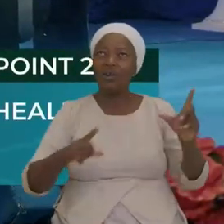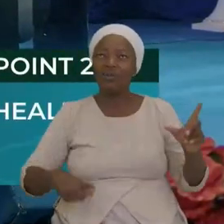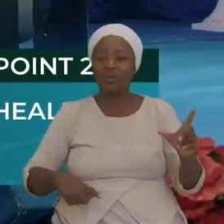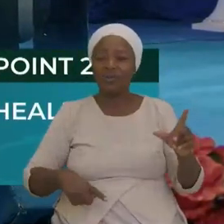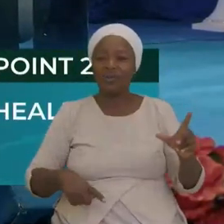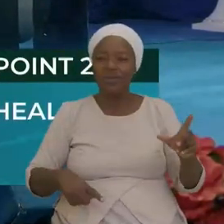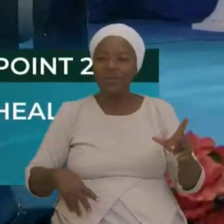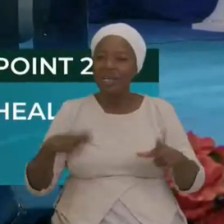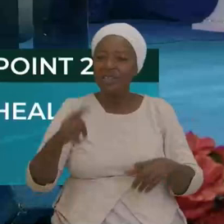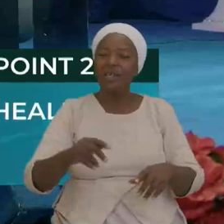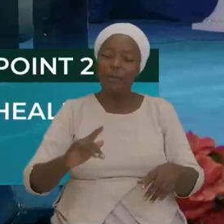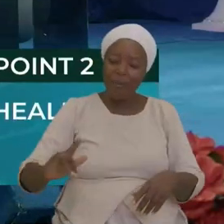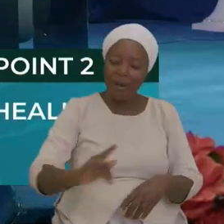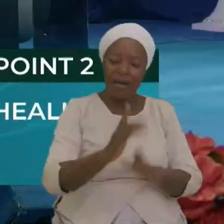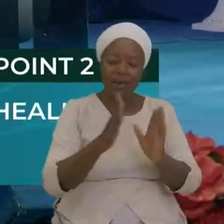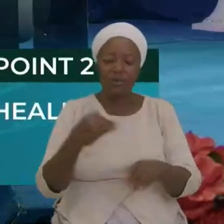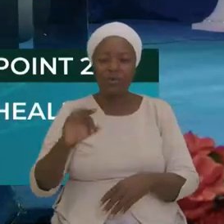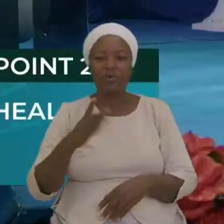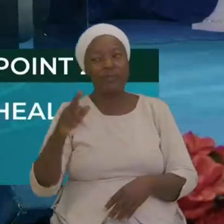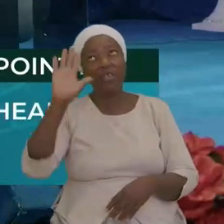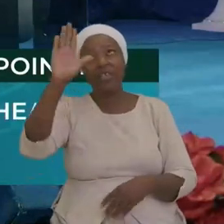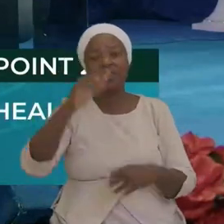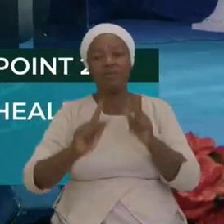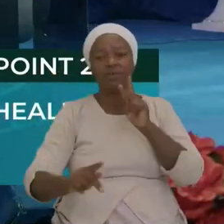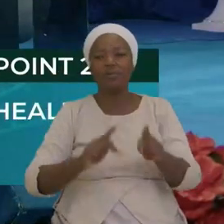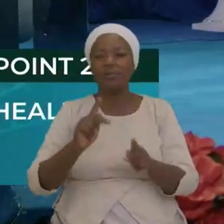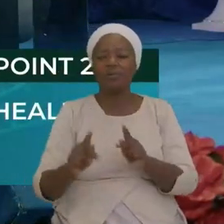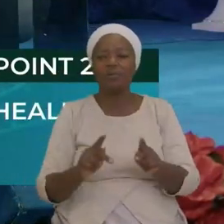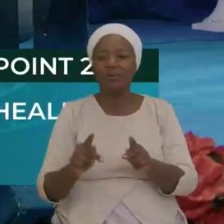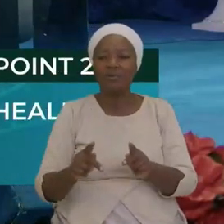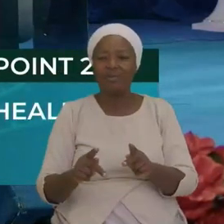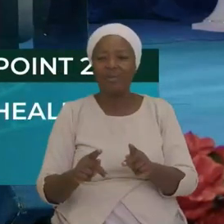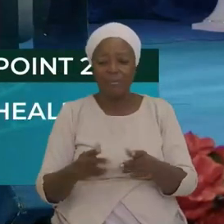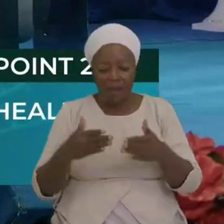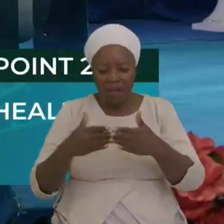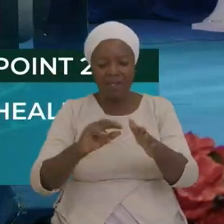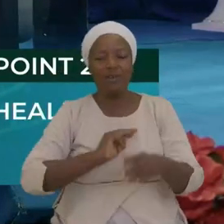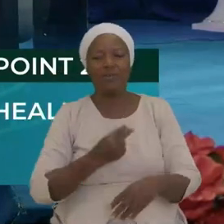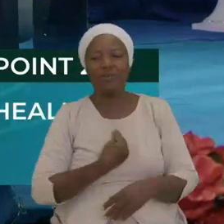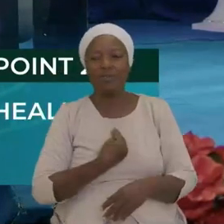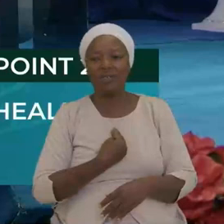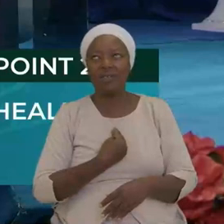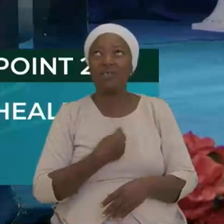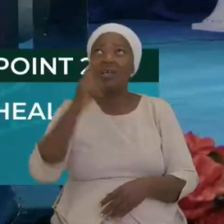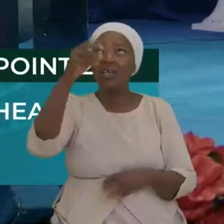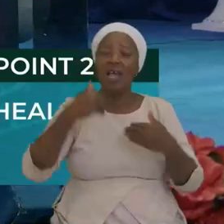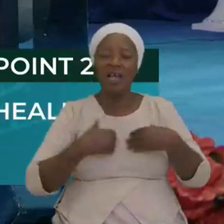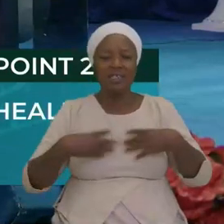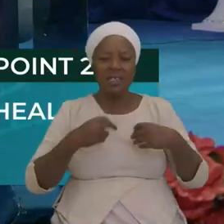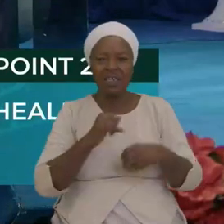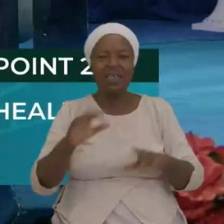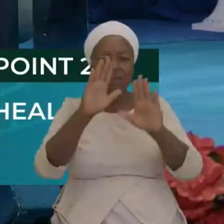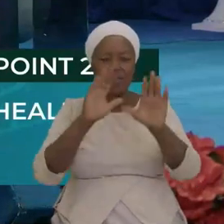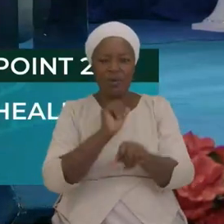Seigneur, le pilote de son peuple, qui nous conduit, il a la